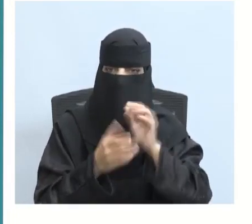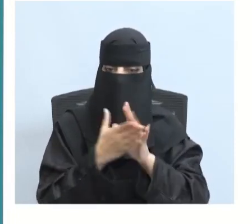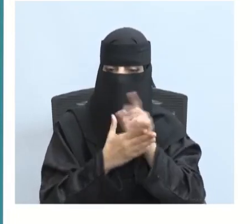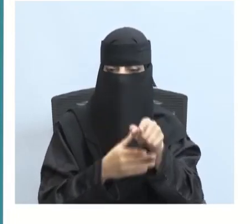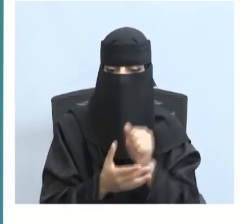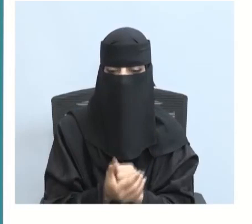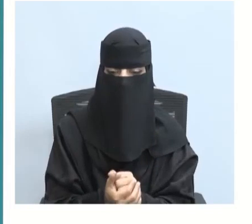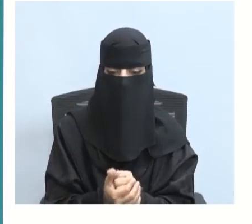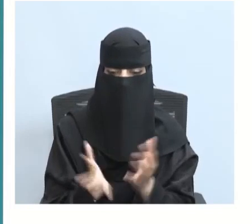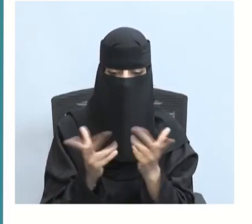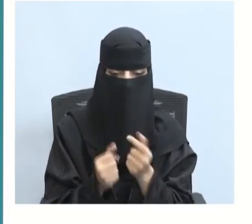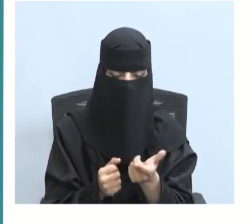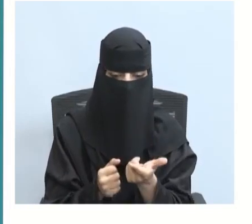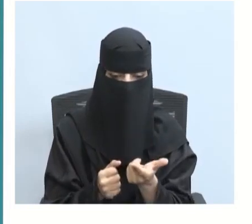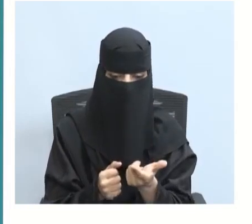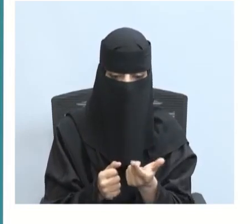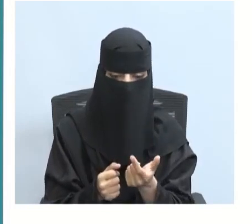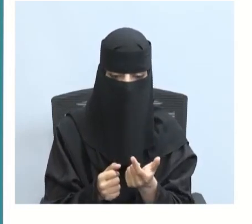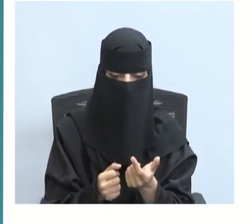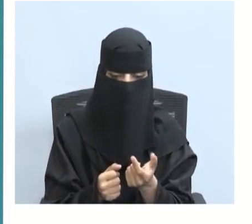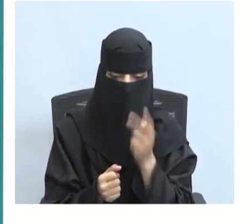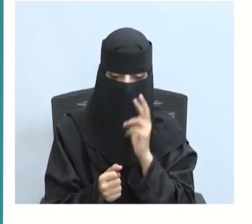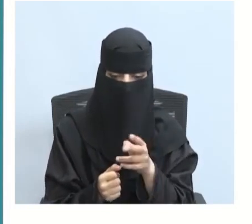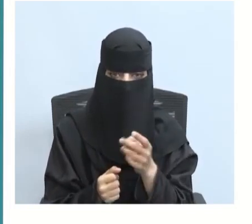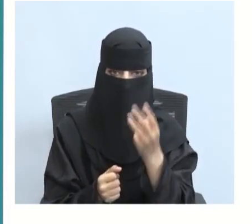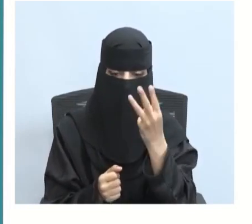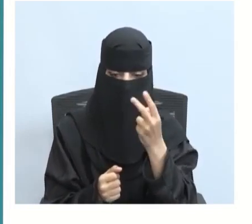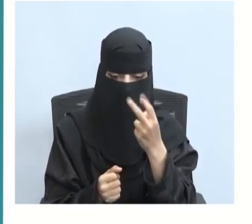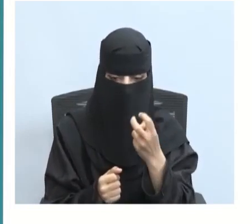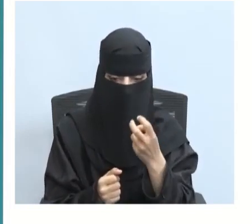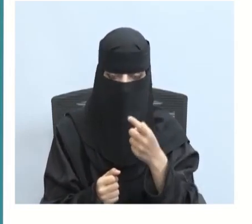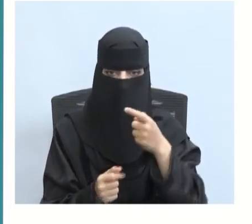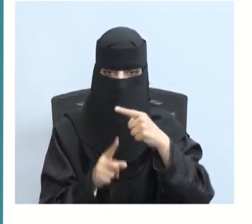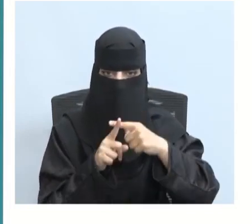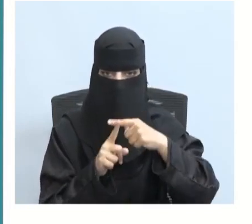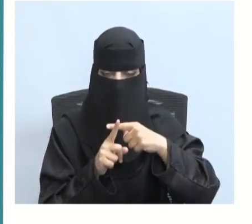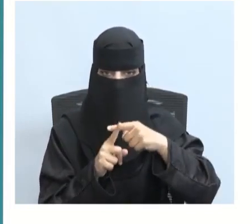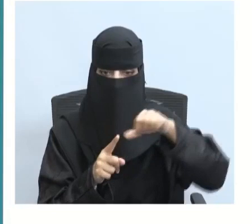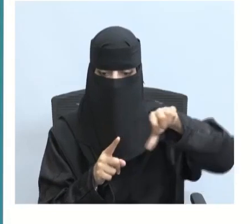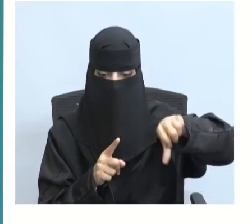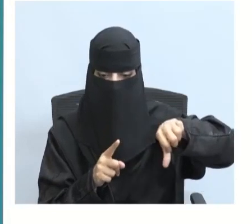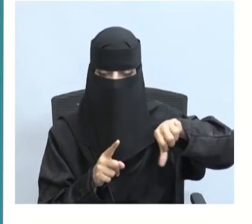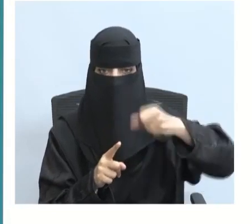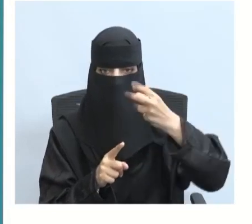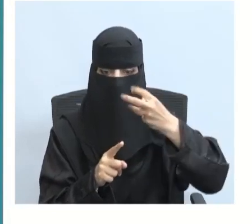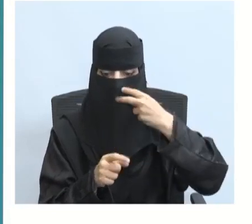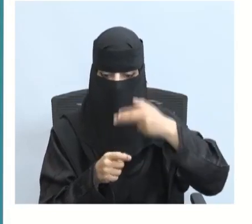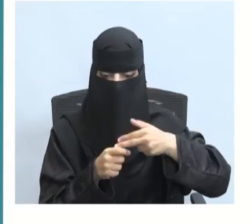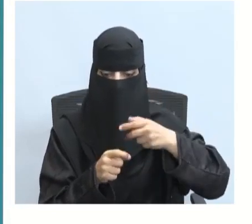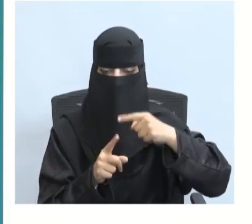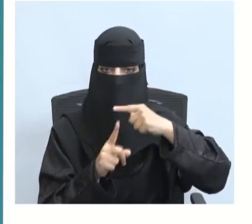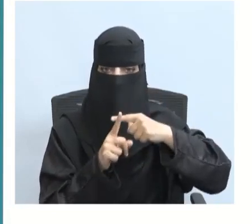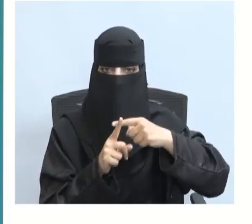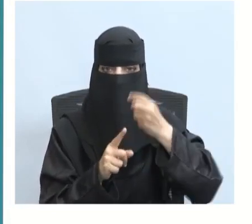الطبيعي كم النسب النسب لدينا 23 والنفط 39